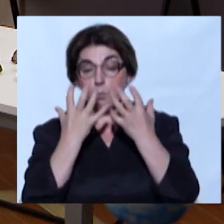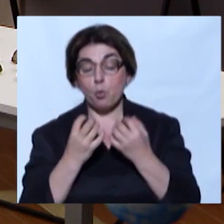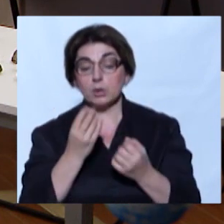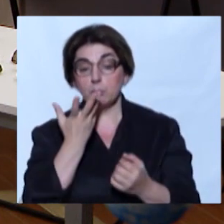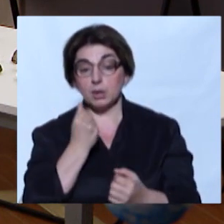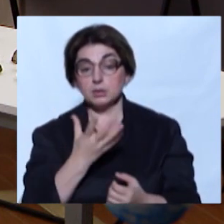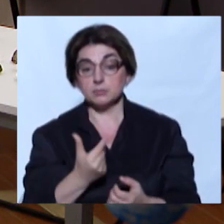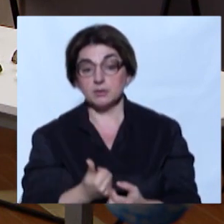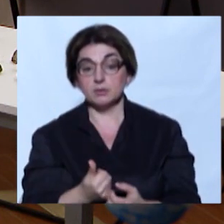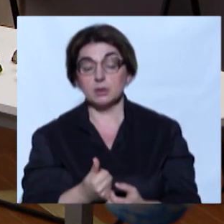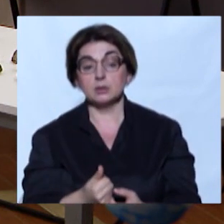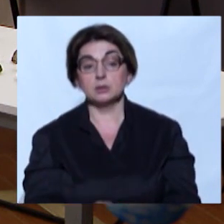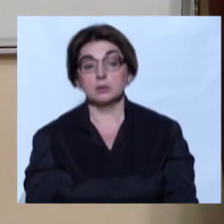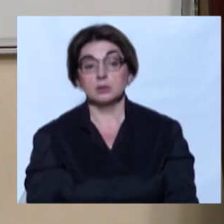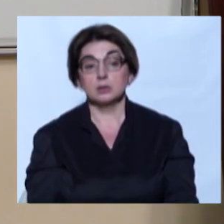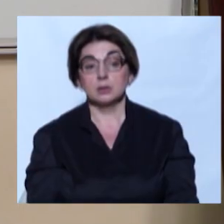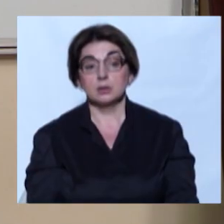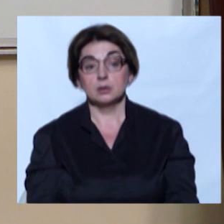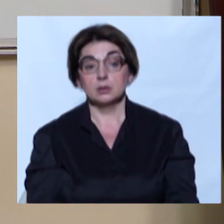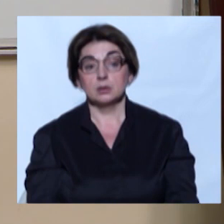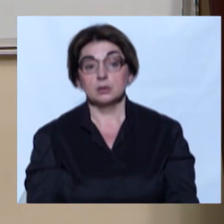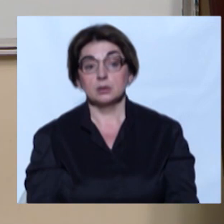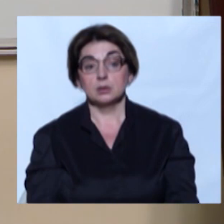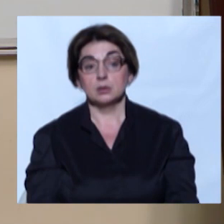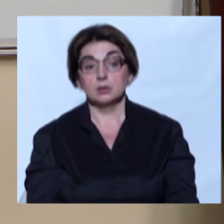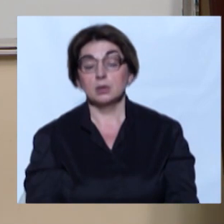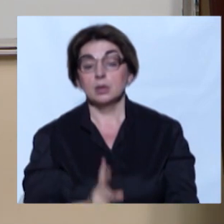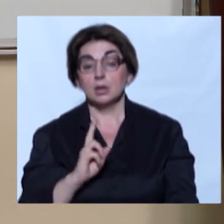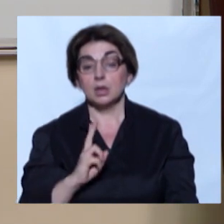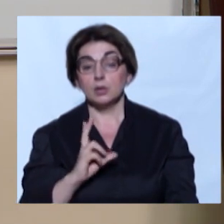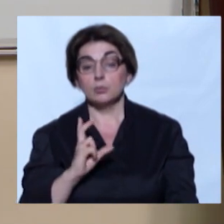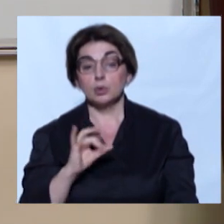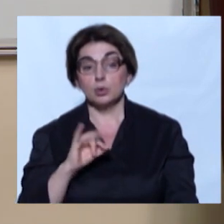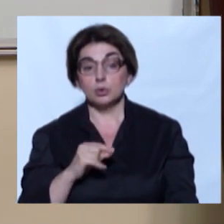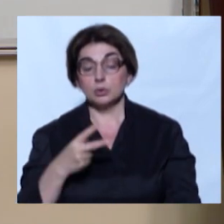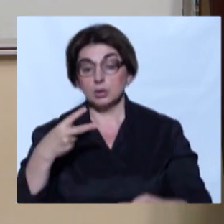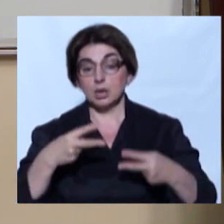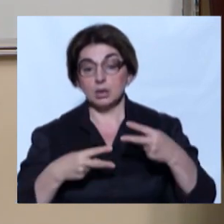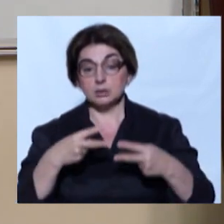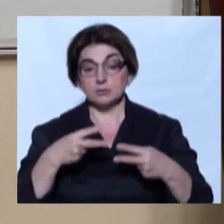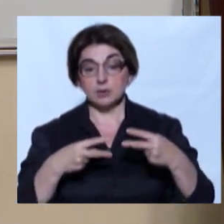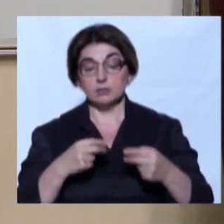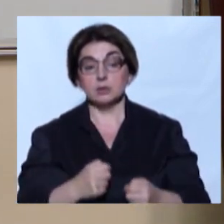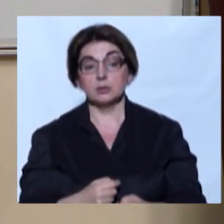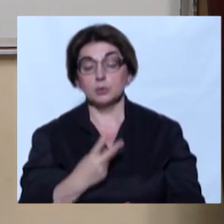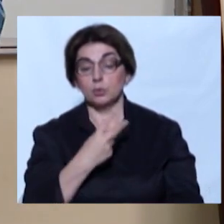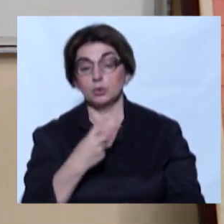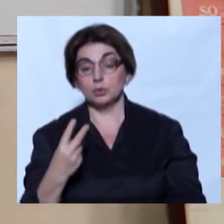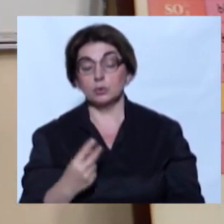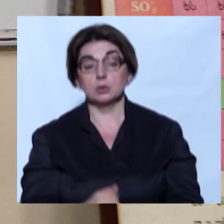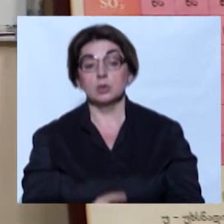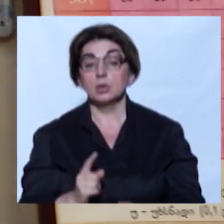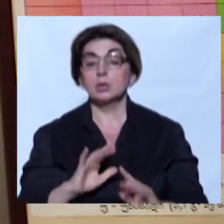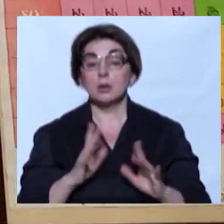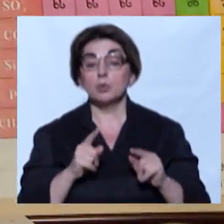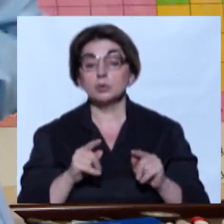ხსნარი. კალიუმ ქლორი 2 და 2. ანუ რა მოხდა